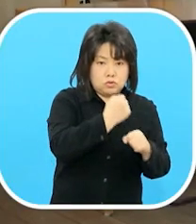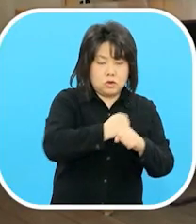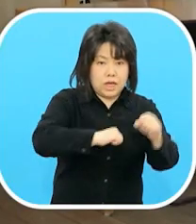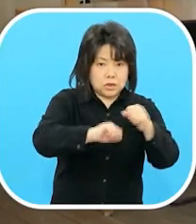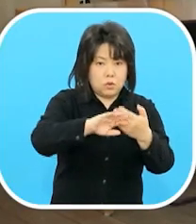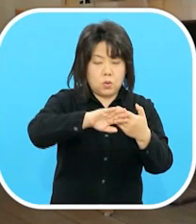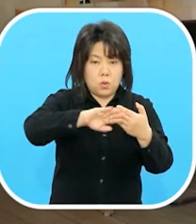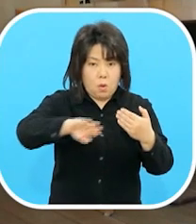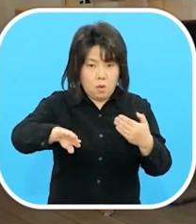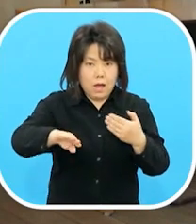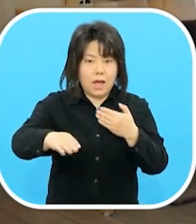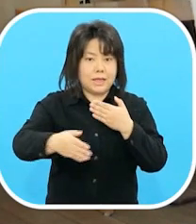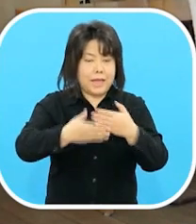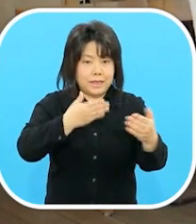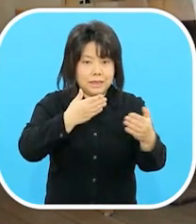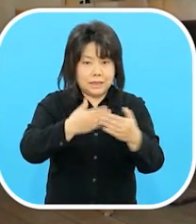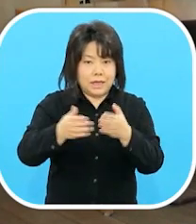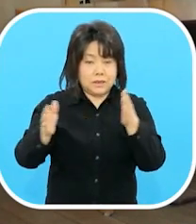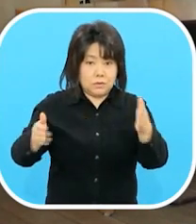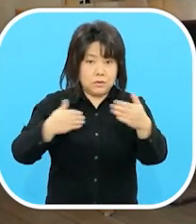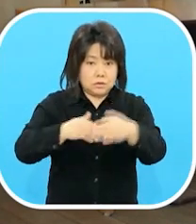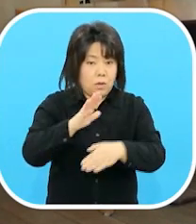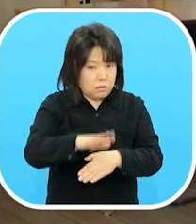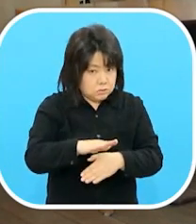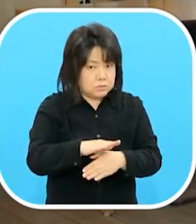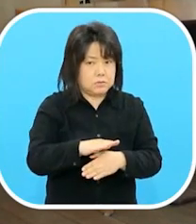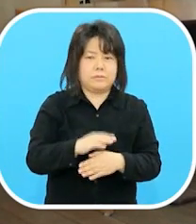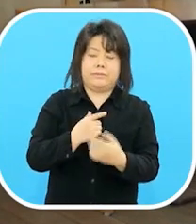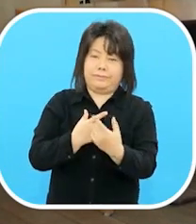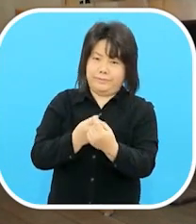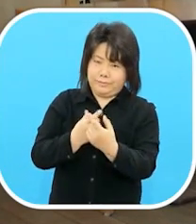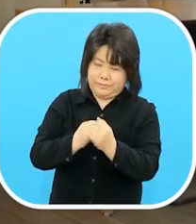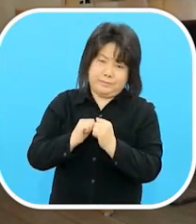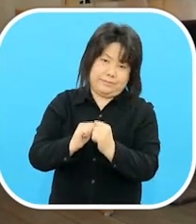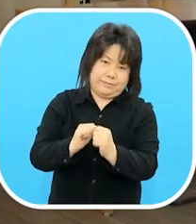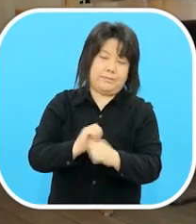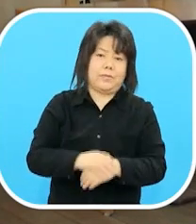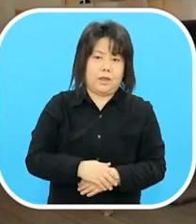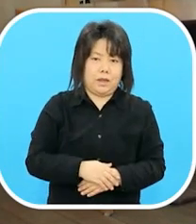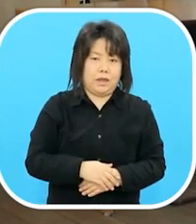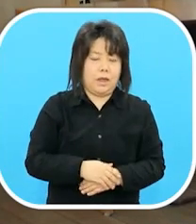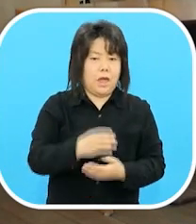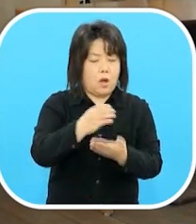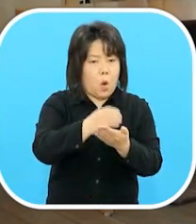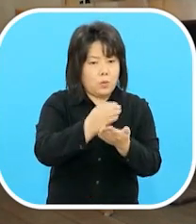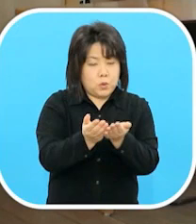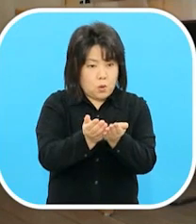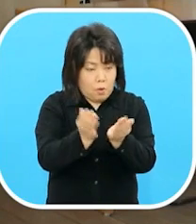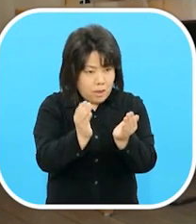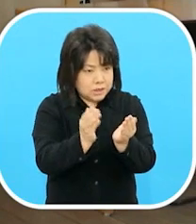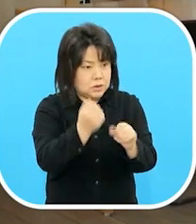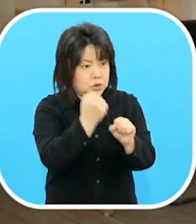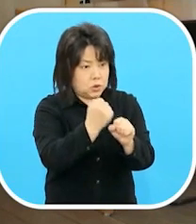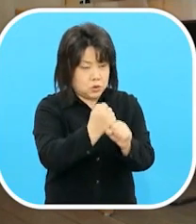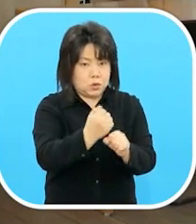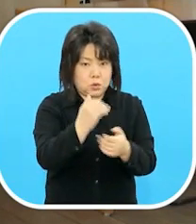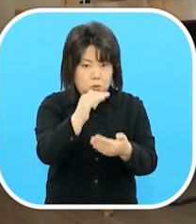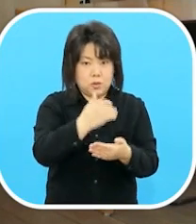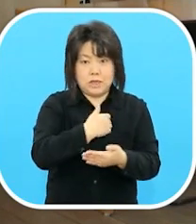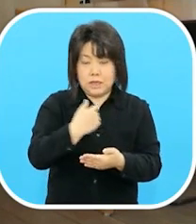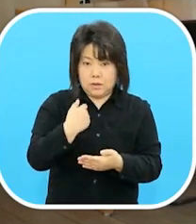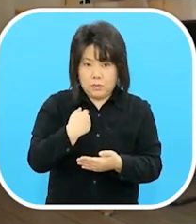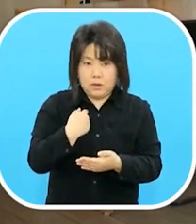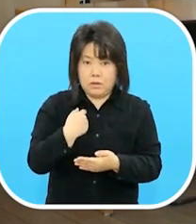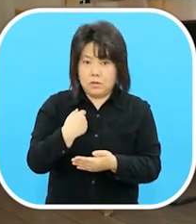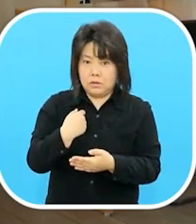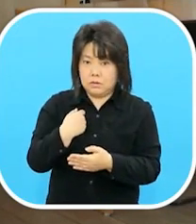にも体験教室も行っている じゃないですか？はい、やっております。コップや小鉢なども作ることができるんですけども、まあ、ディログ